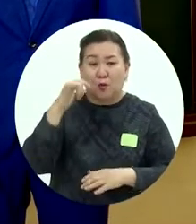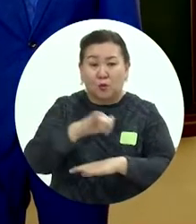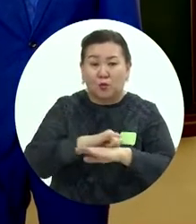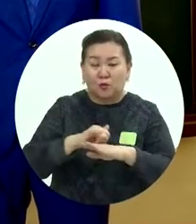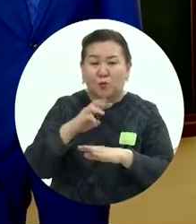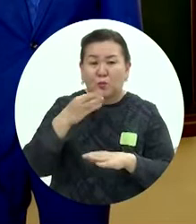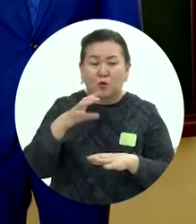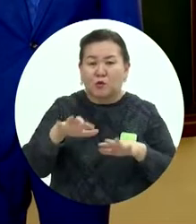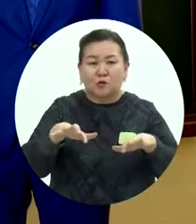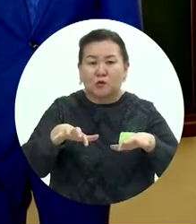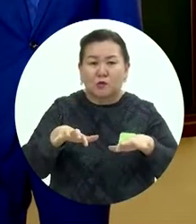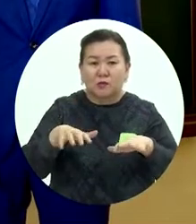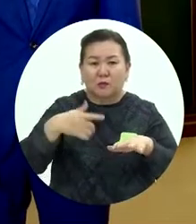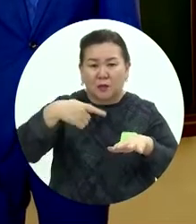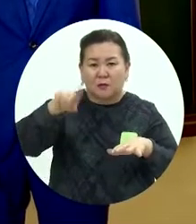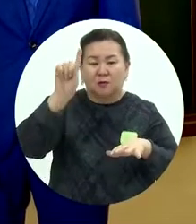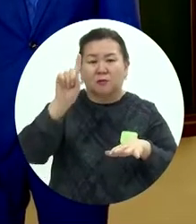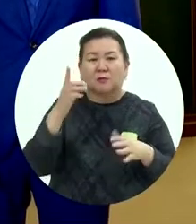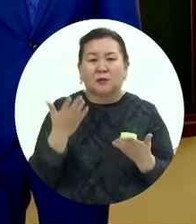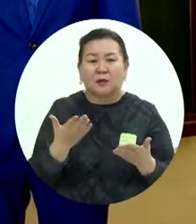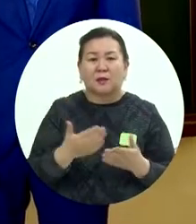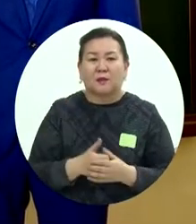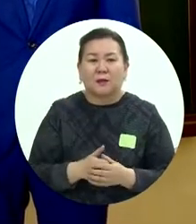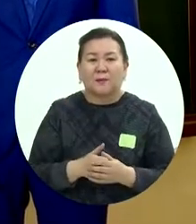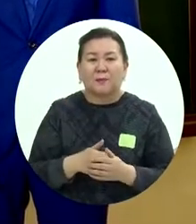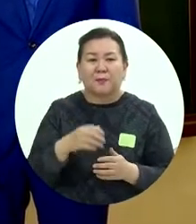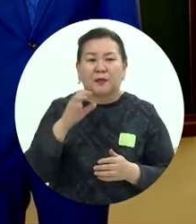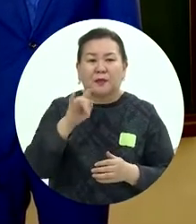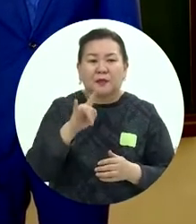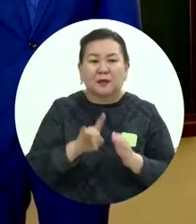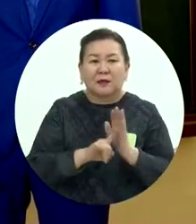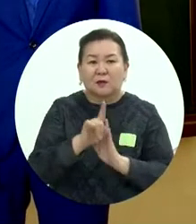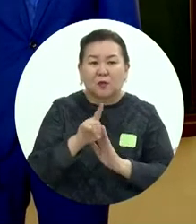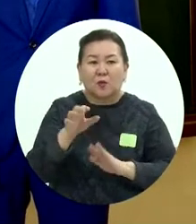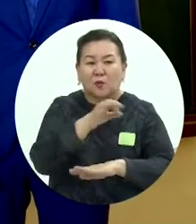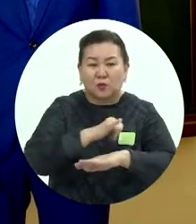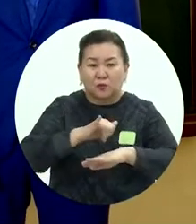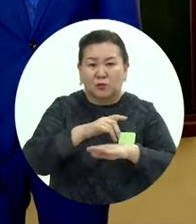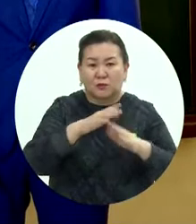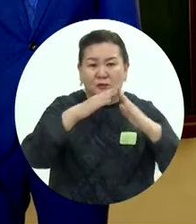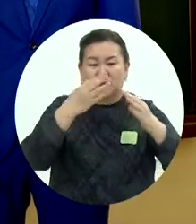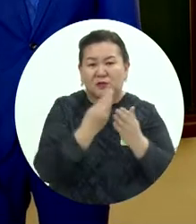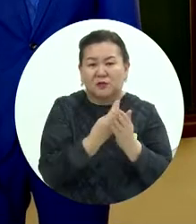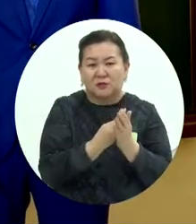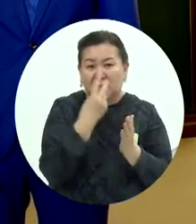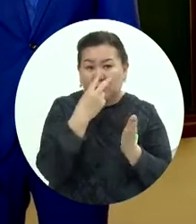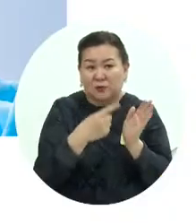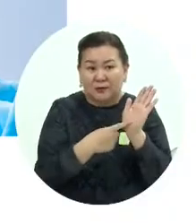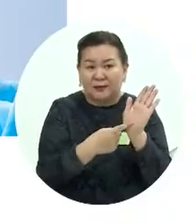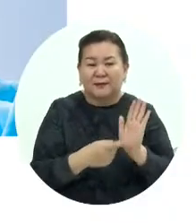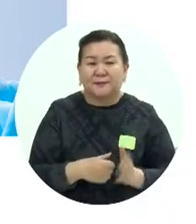Монгол орны мөслөгийн томоохон арьяан болох Алтай таван богд уулын Бутанын Александр мөсөн голуудыг жишээлэн авч